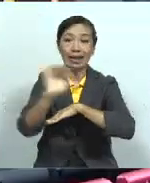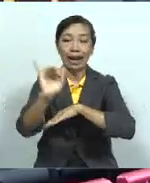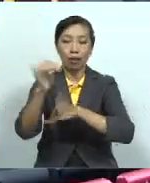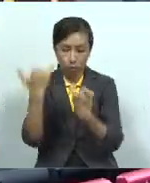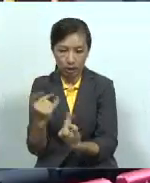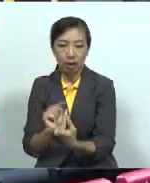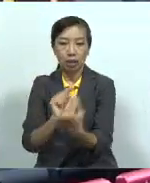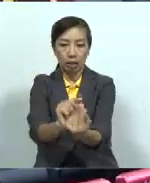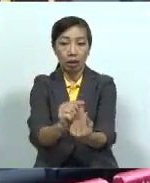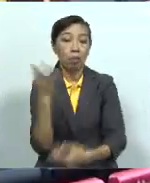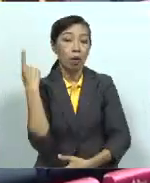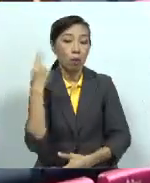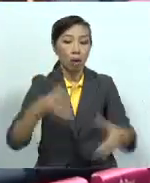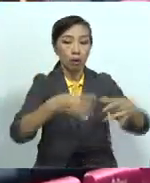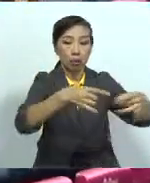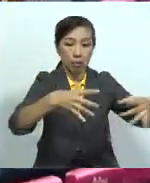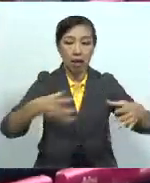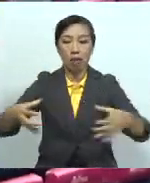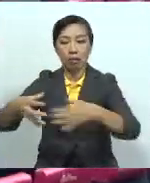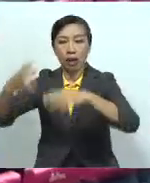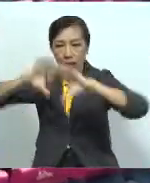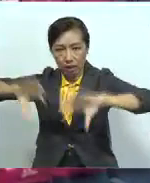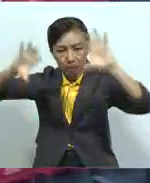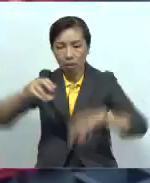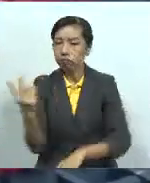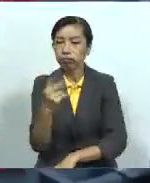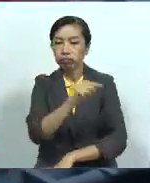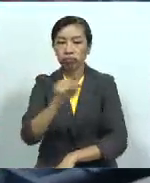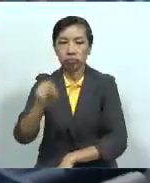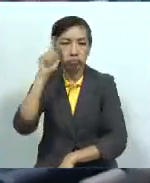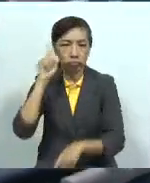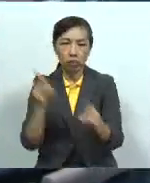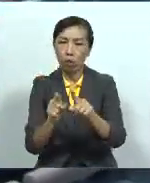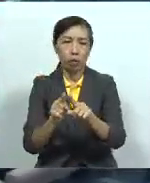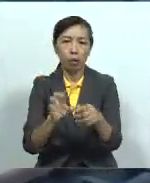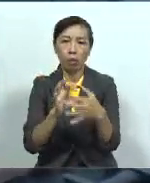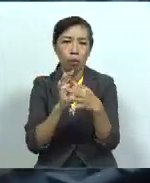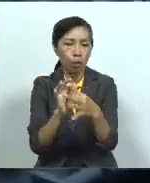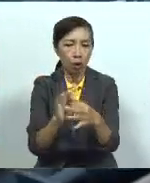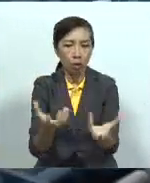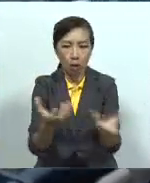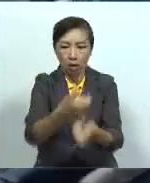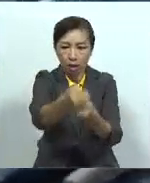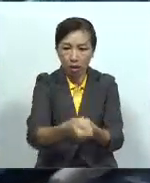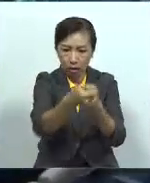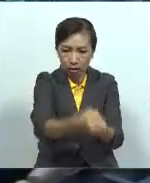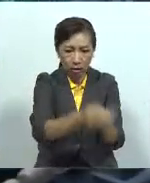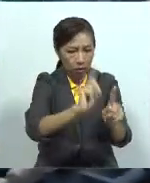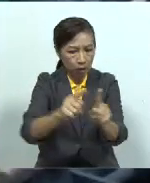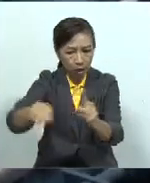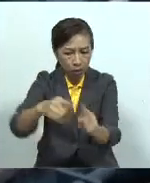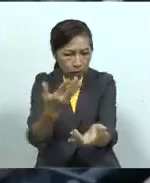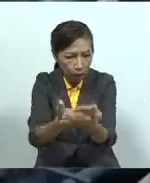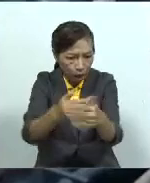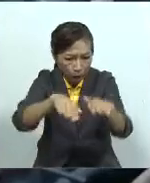ฝ่ายรัฐบาลและฝ่ายค้านเนี่ยต่างก็แสดงความเป็นห่วงต่อสถานการณ์ปัญหาราคาพืชผลทางการเกษตรแต่ละชนิดที่มีแนวโน้มราค